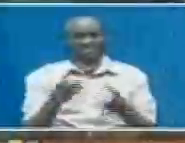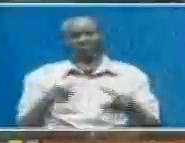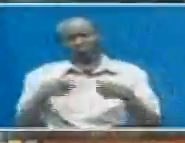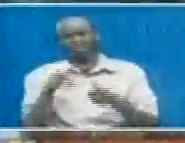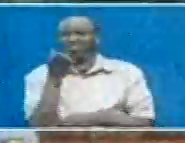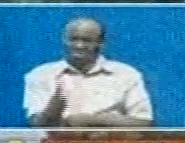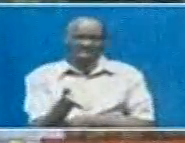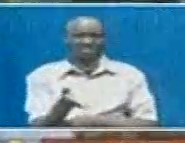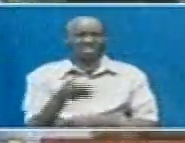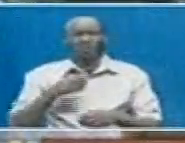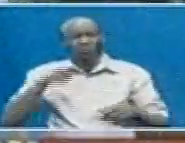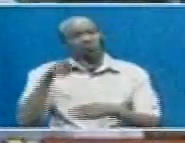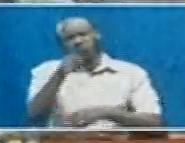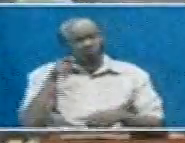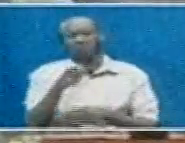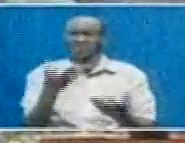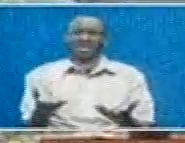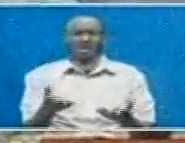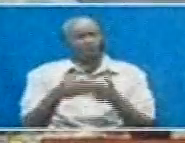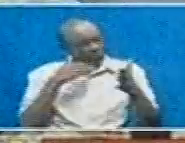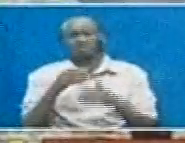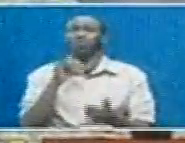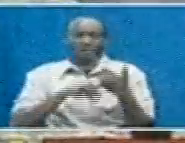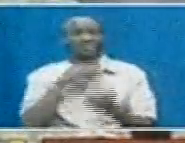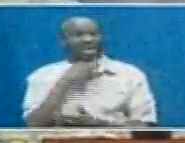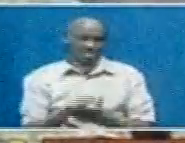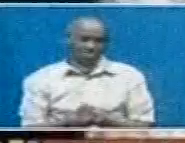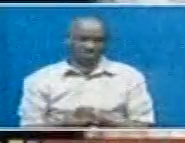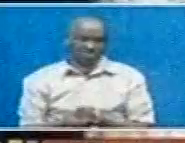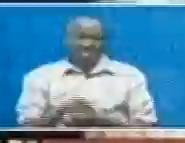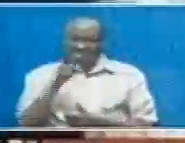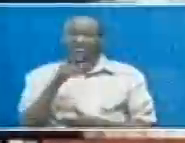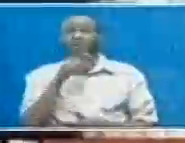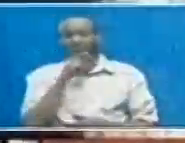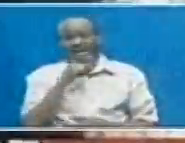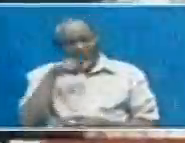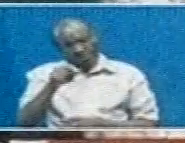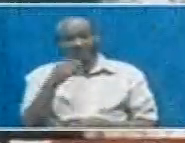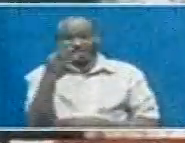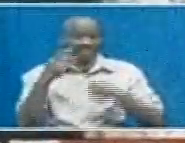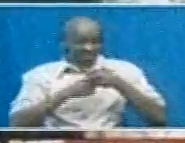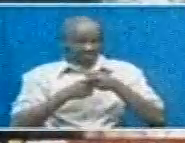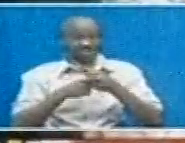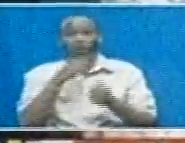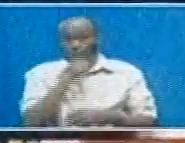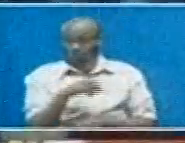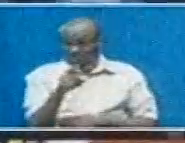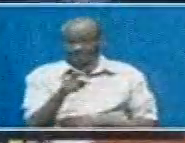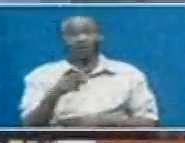siri, akamdunga dunga mpaka karibu afe. Kwa sasa mwanamume huyo aliye na umri wa miaka 36 anazuiliwa katika